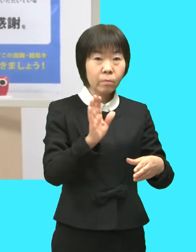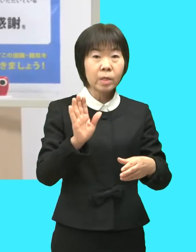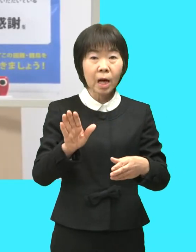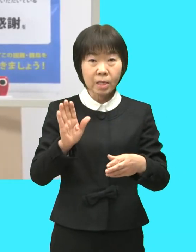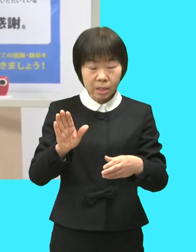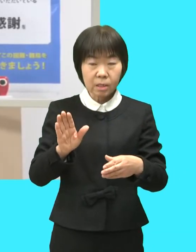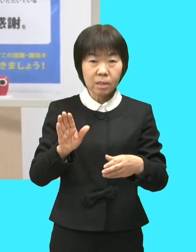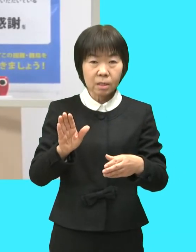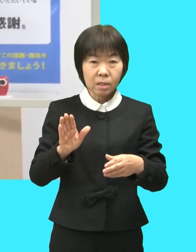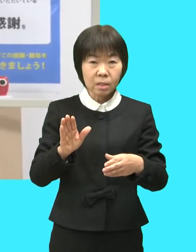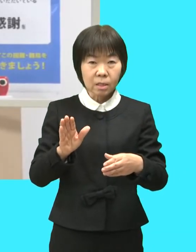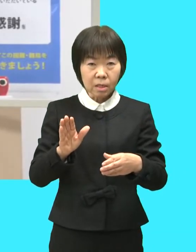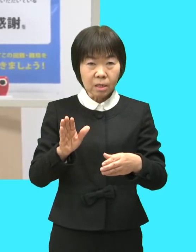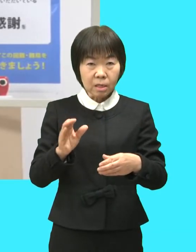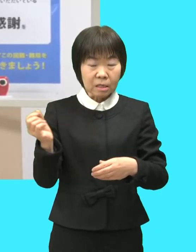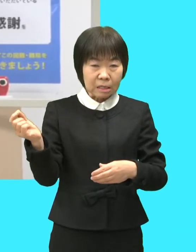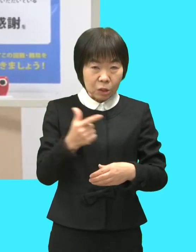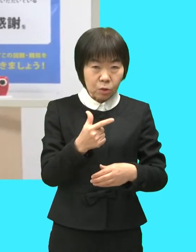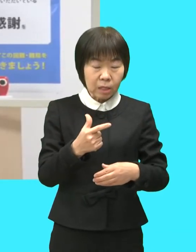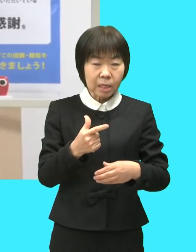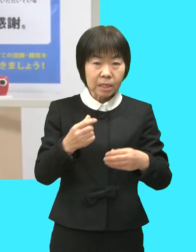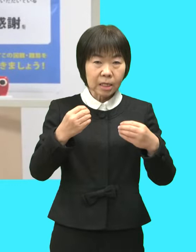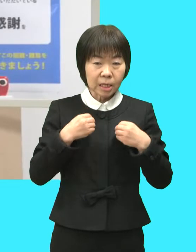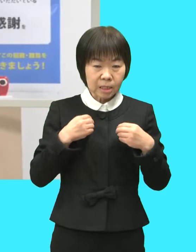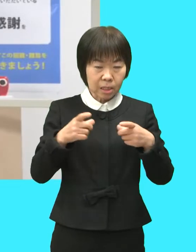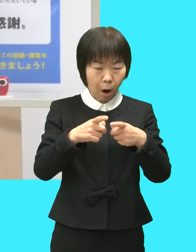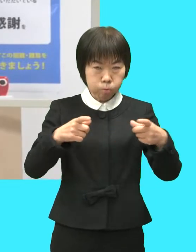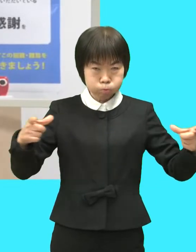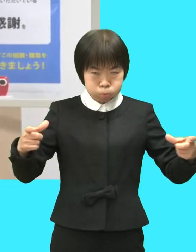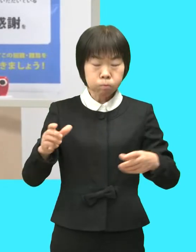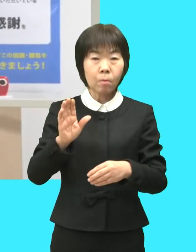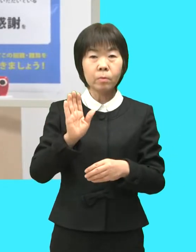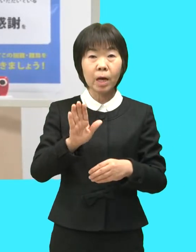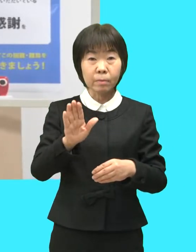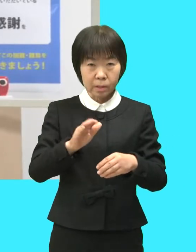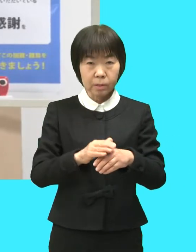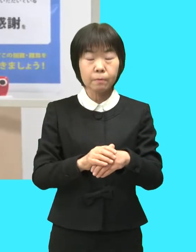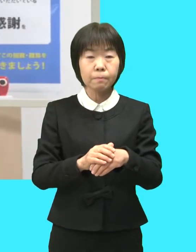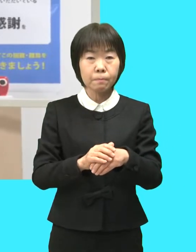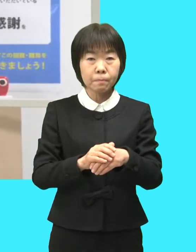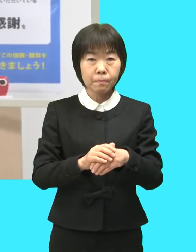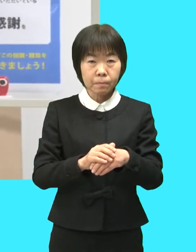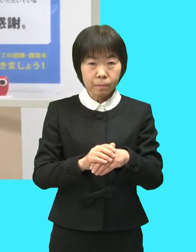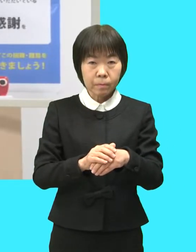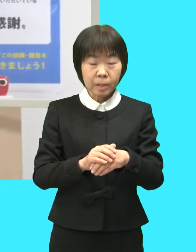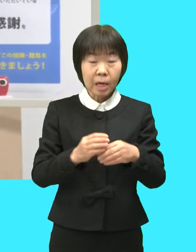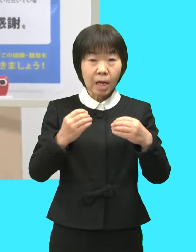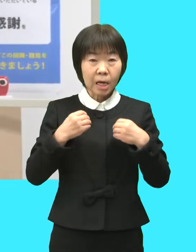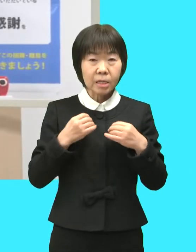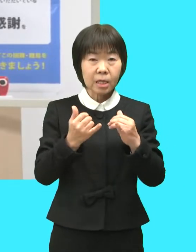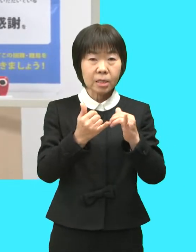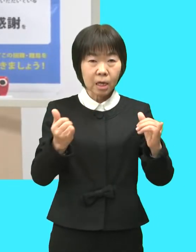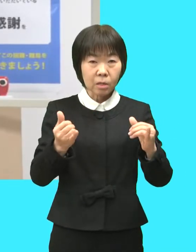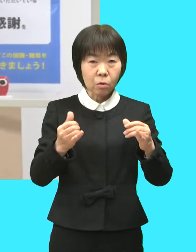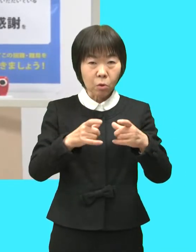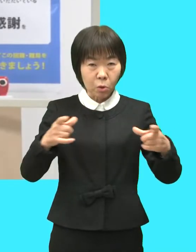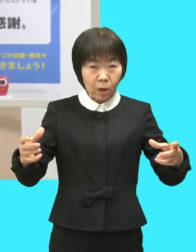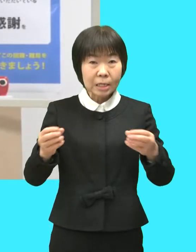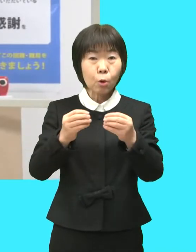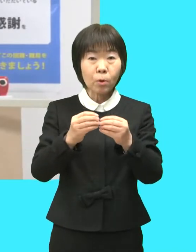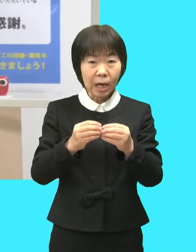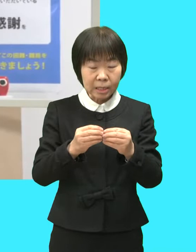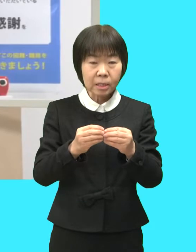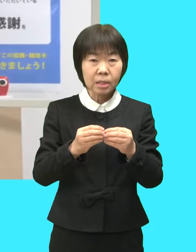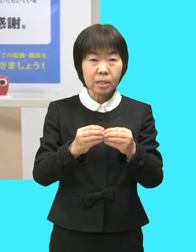ており、急激なスピードで感染が拡大しています。また感染者の増加に伴